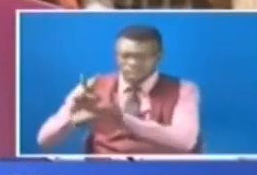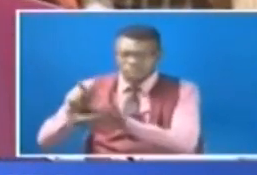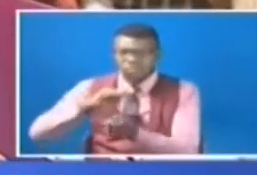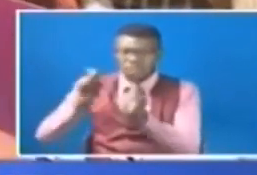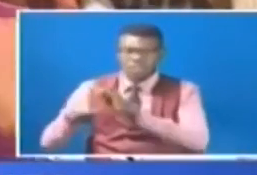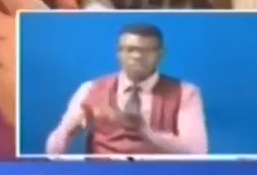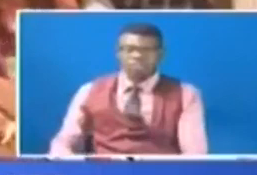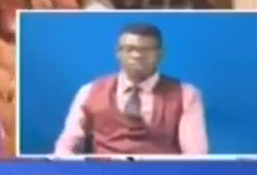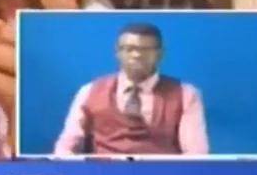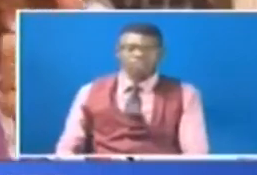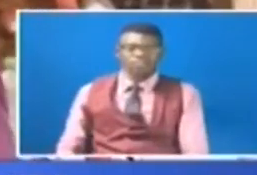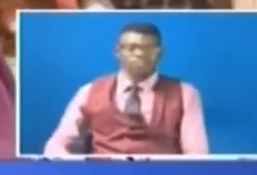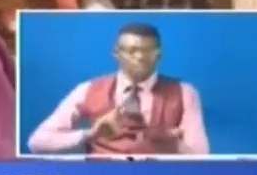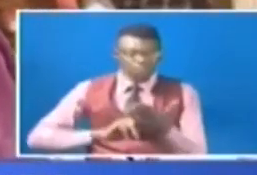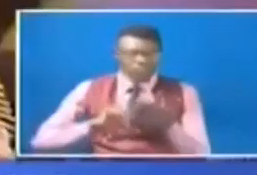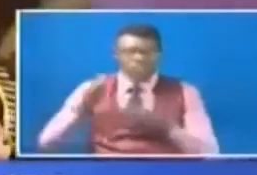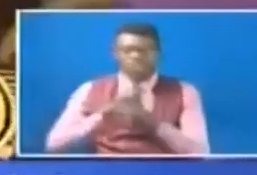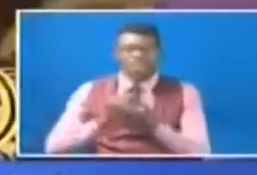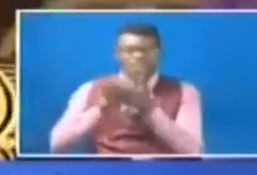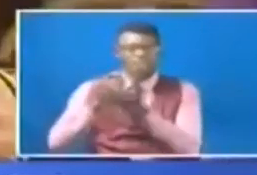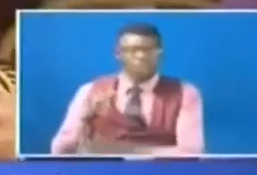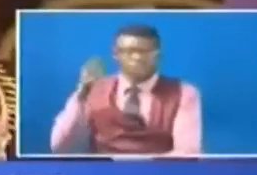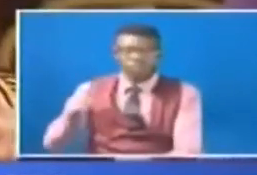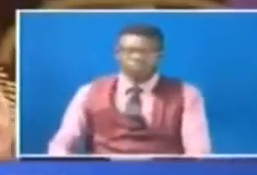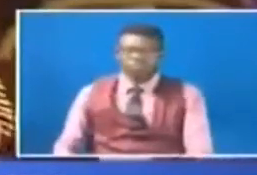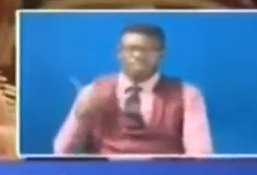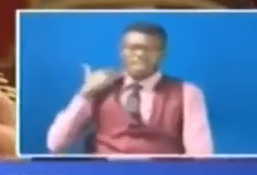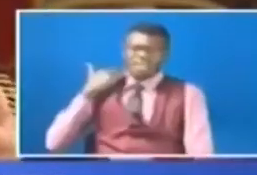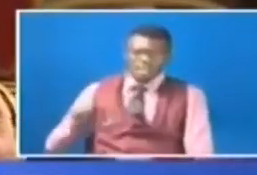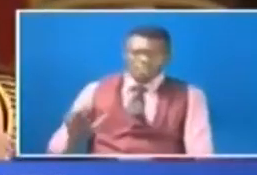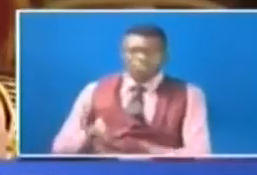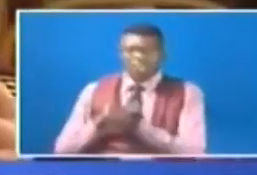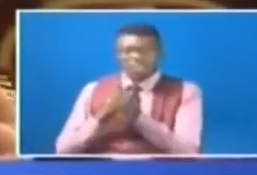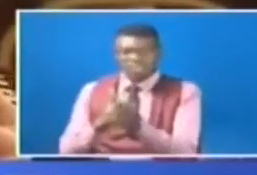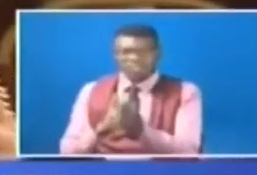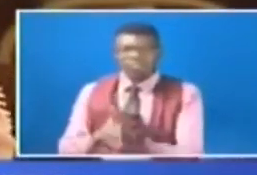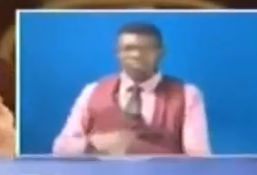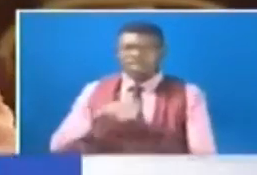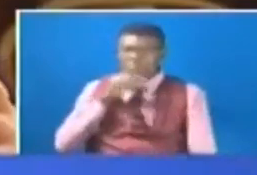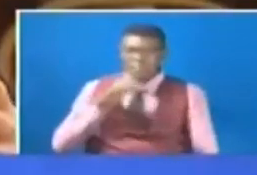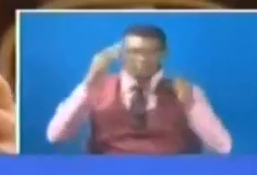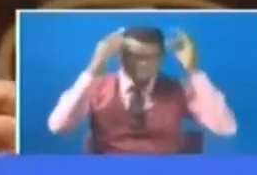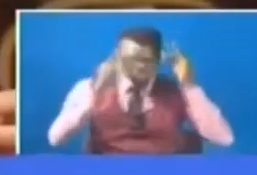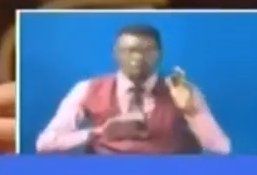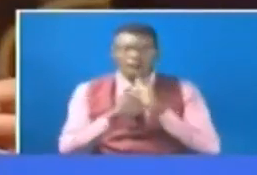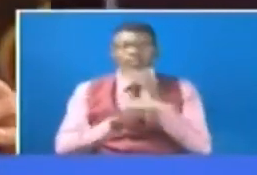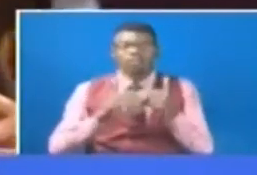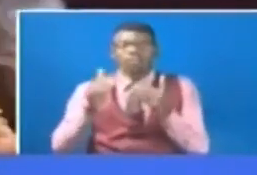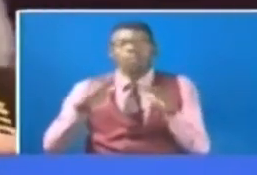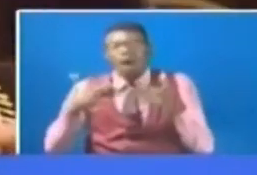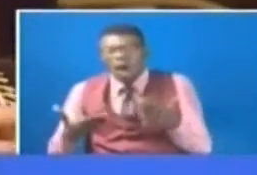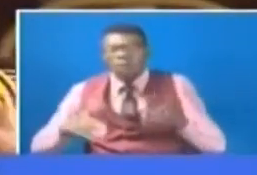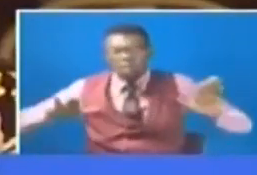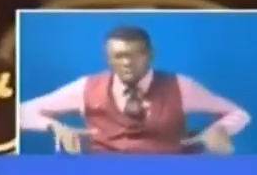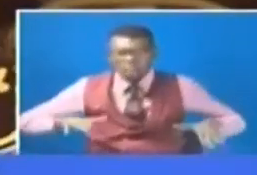tuone vocation training is the way of the future. Hatutaki leadership ya wanaume kudecide vile nchi yetu itaenda mbele au